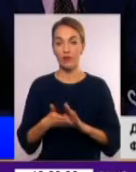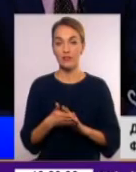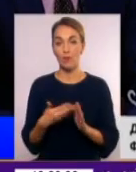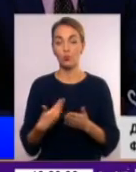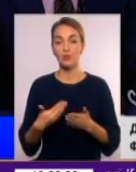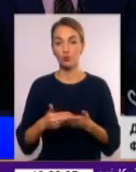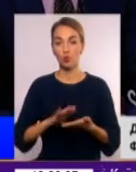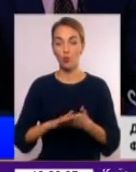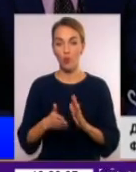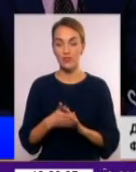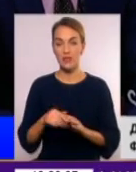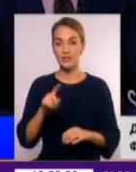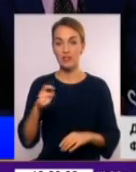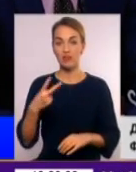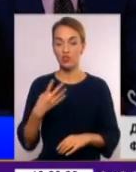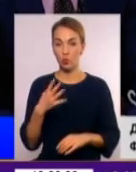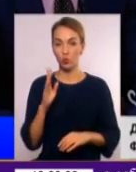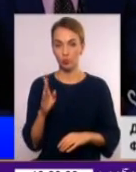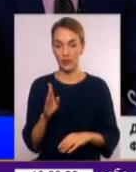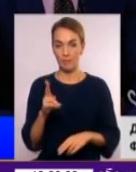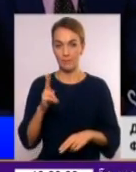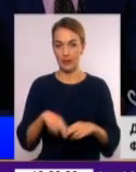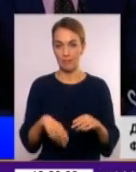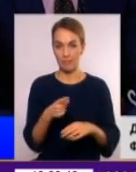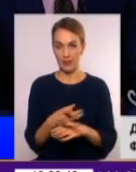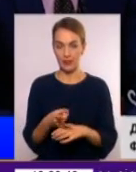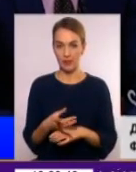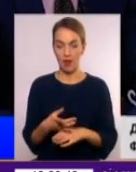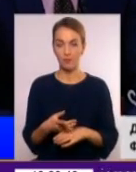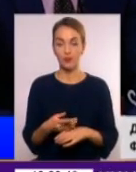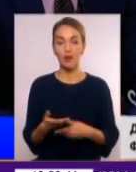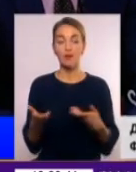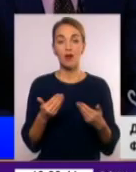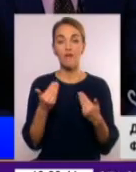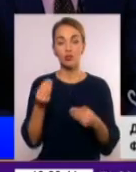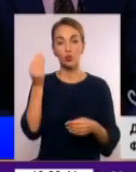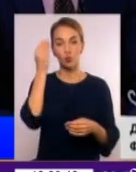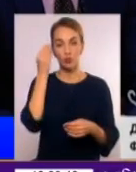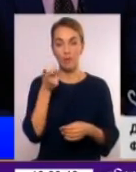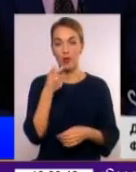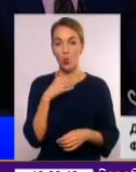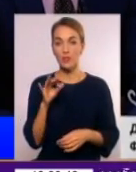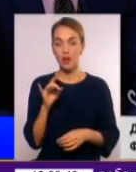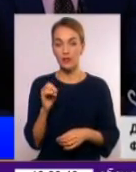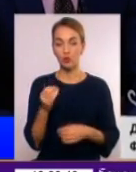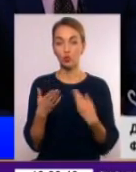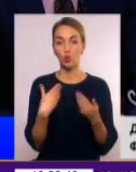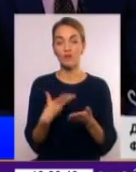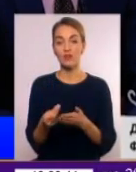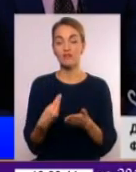буцімто домовилися, що з 24-го буде припинення. Пане Олександре, яка ваша думка щодо фінансового забезпечення